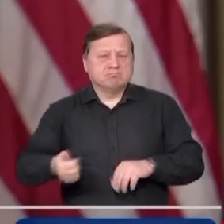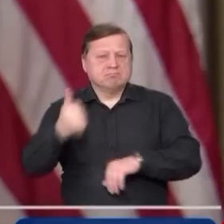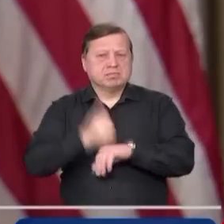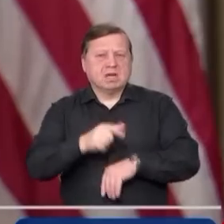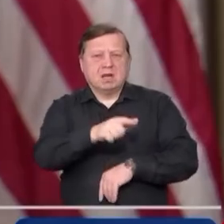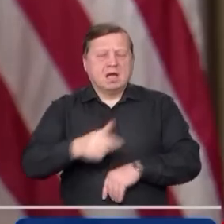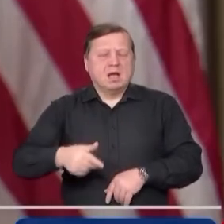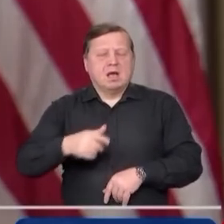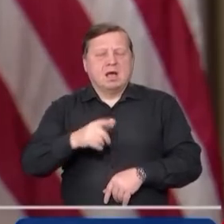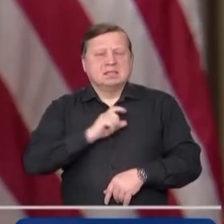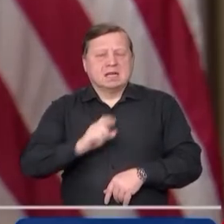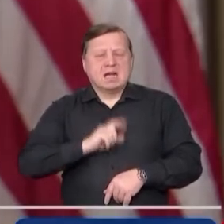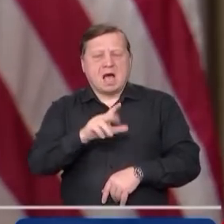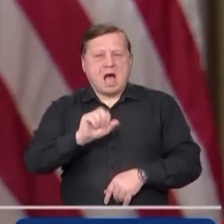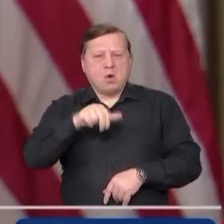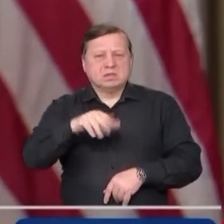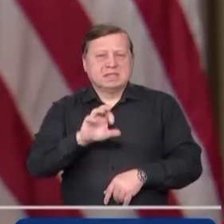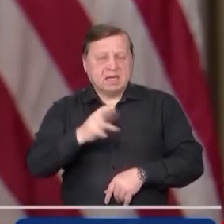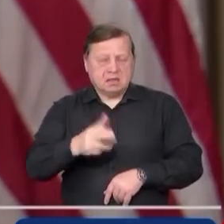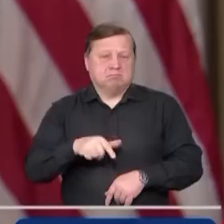zadanie, mianowicie